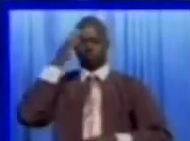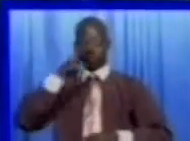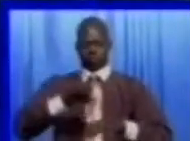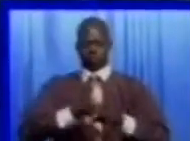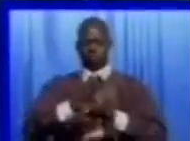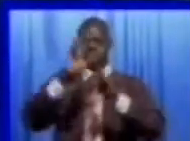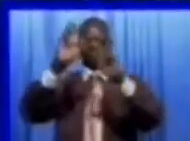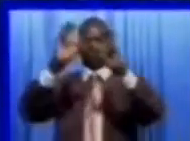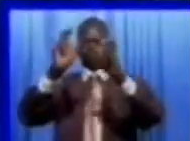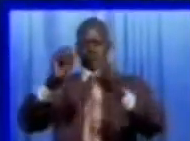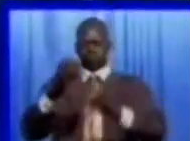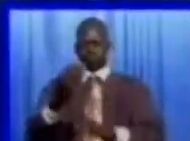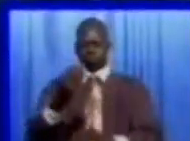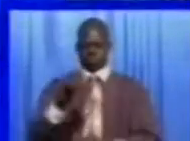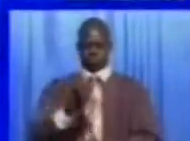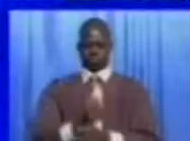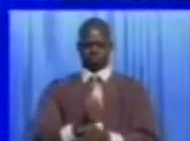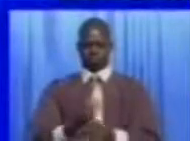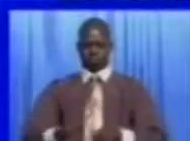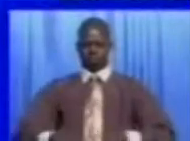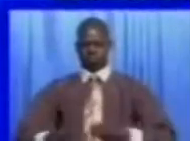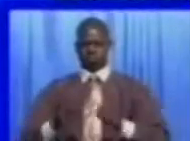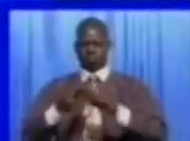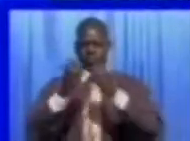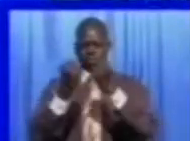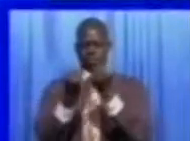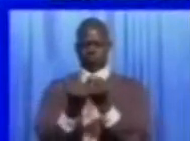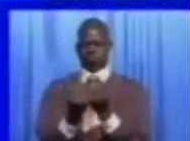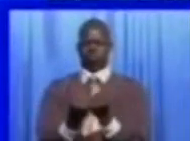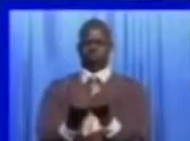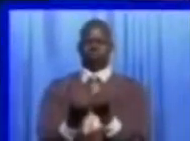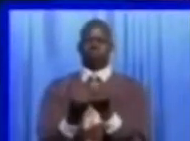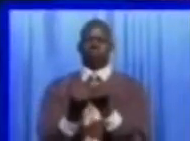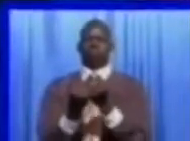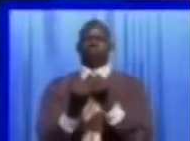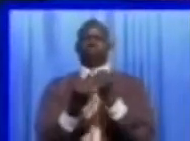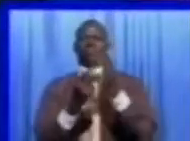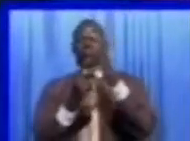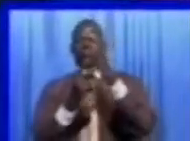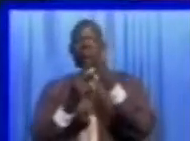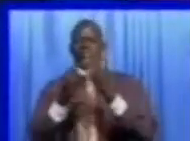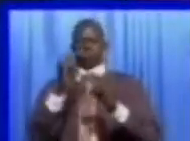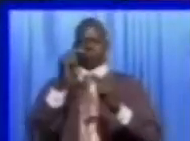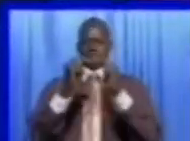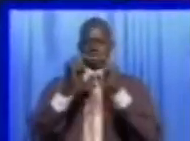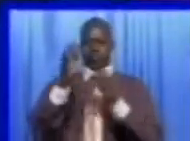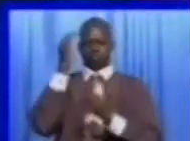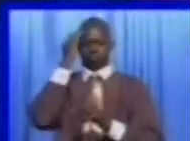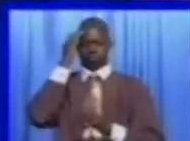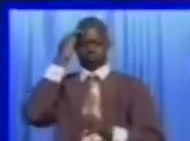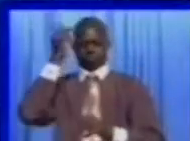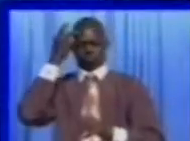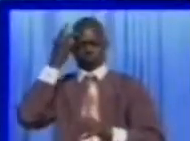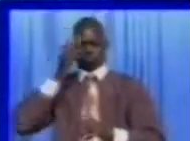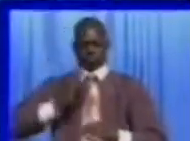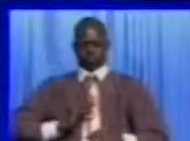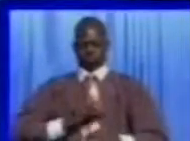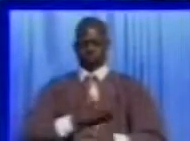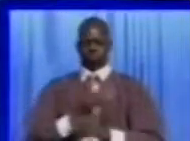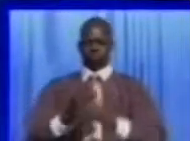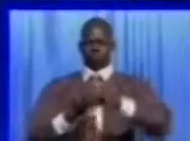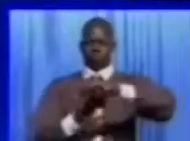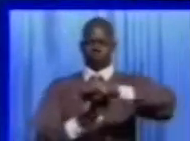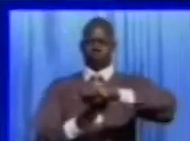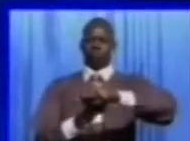des 25 ans d'existence de la structure élevons notre niveau de conscience politique et syndicale pour défendre